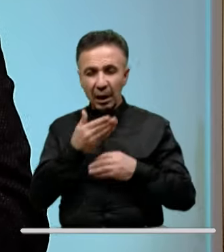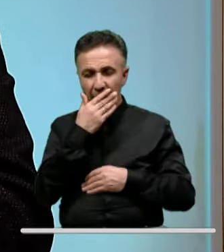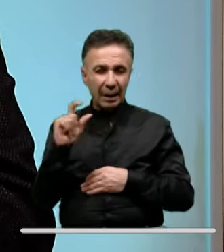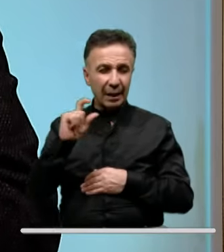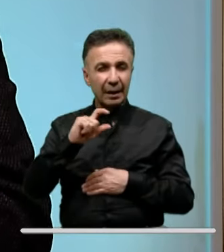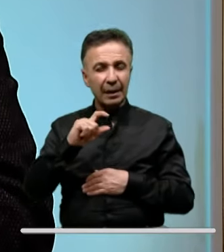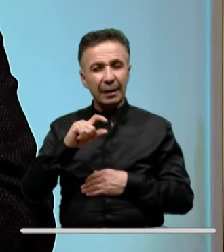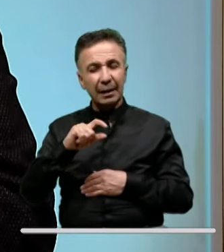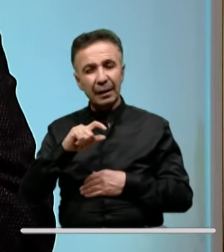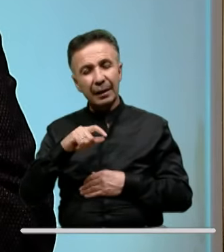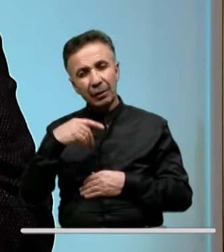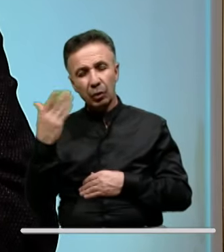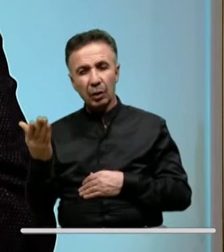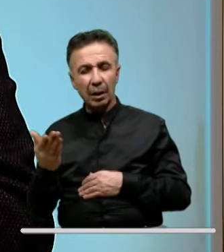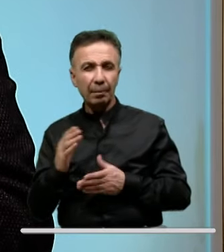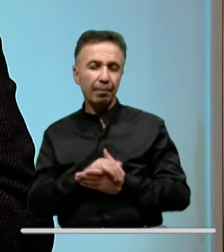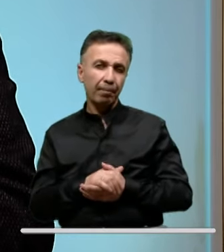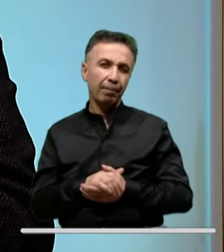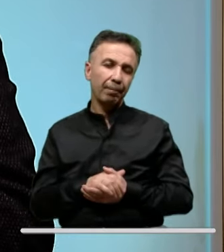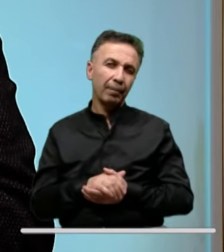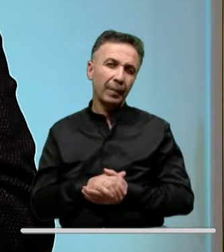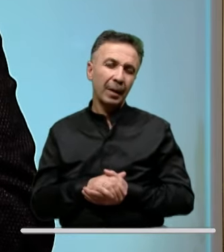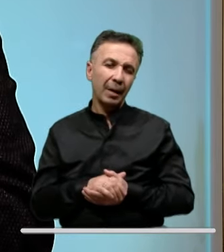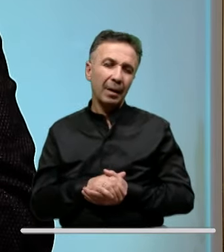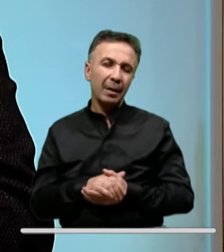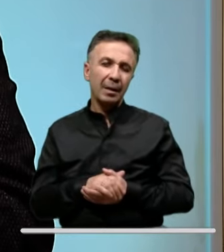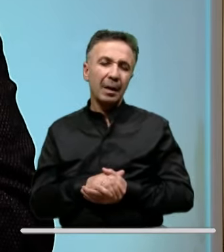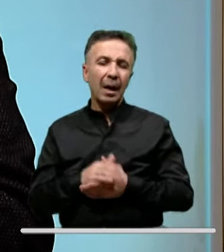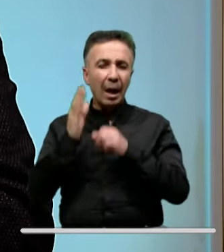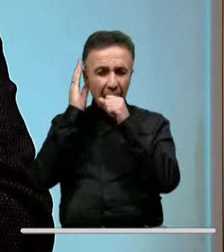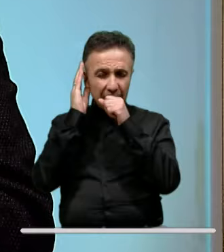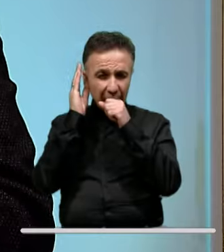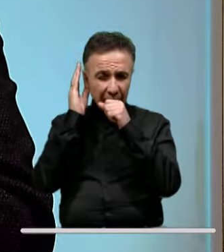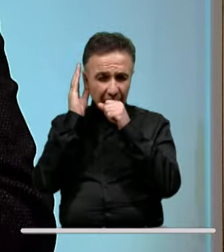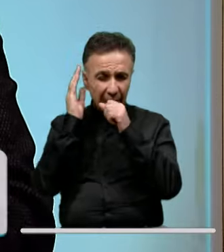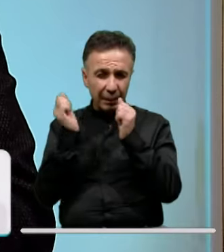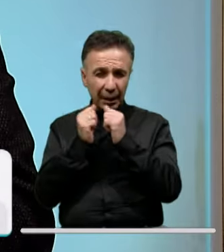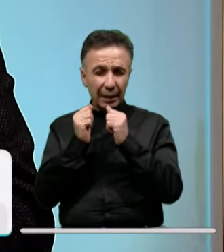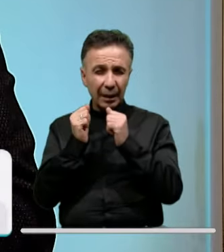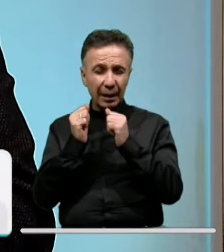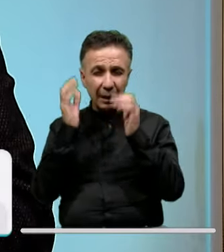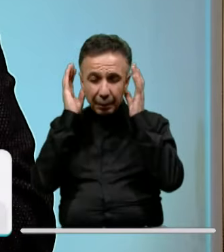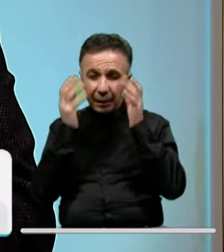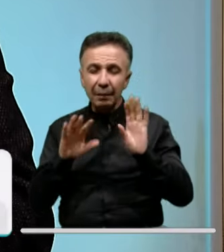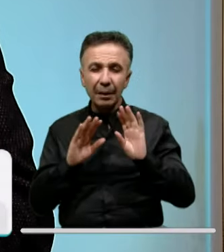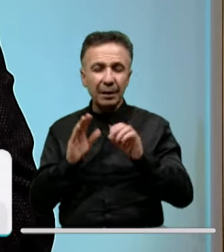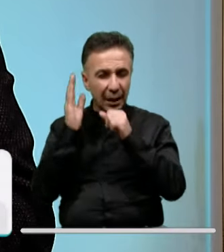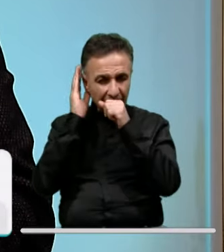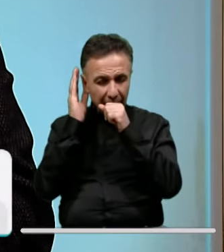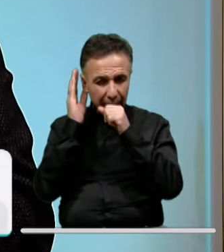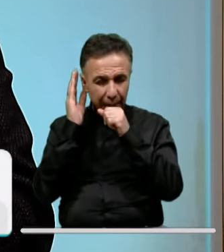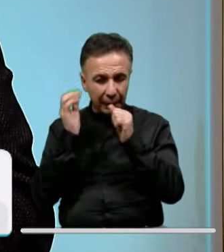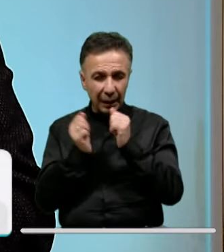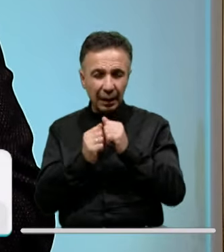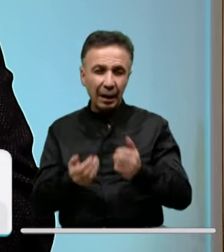ne yapıyoruz? Biz onu da, yani insanlar ne yapmasın? Ezanla birlikte namaz kılmasınlar. Ezanla birlikte kalkıyorlarsa en azından